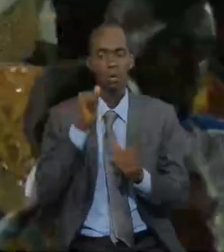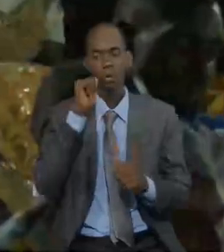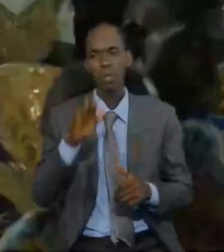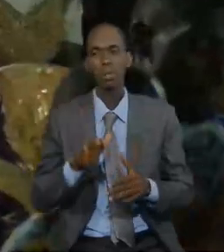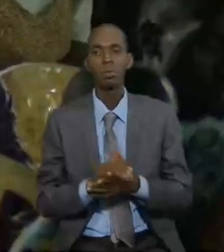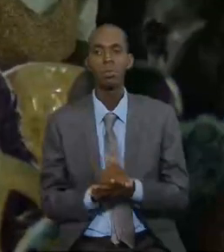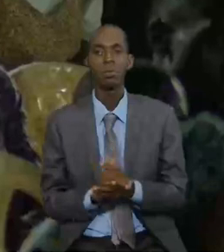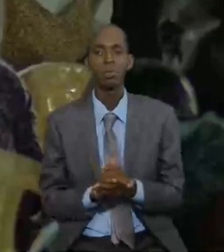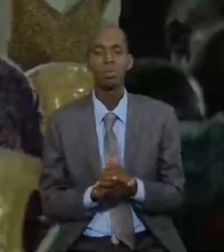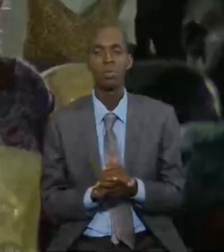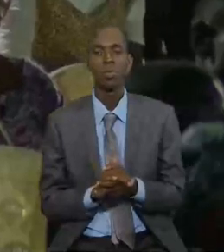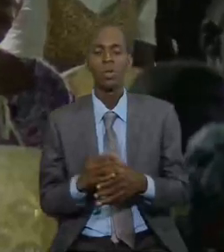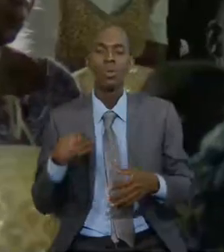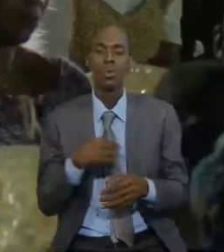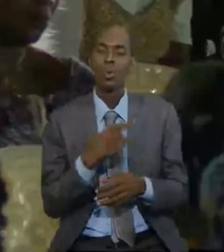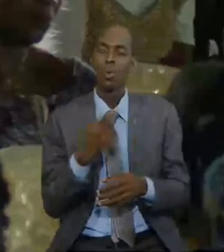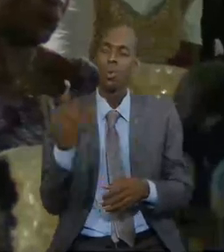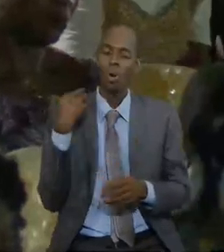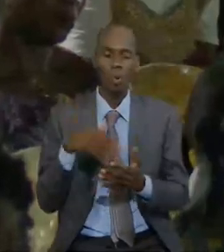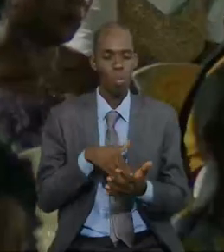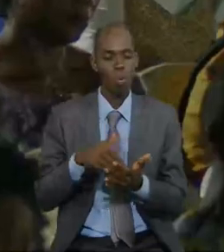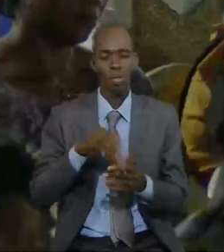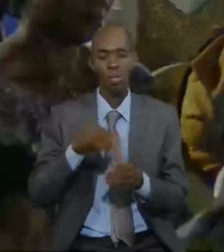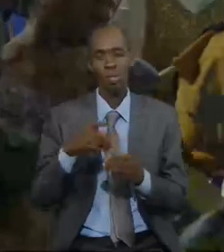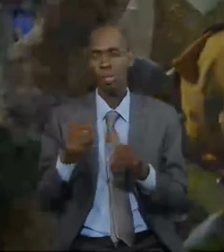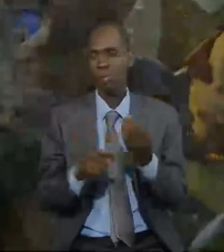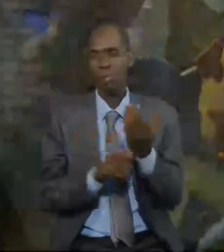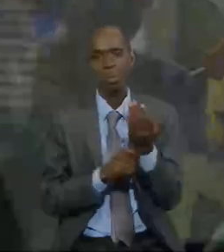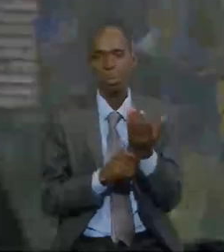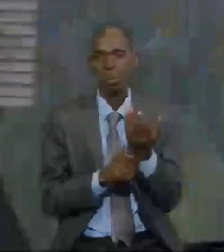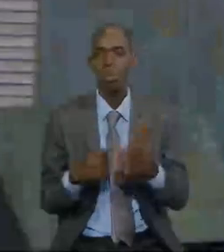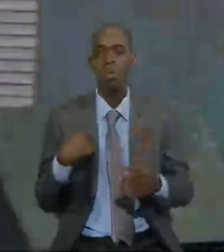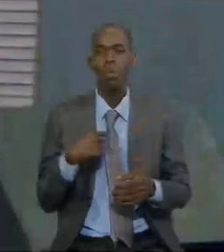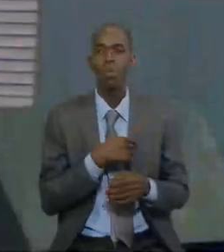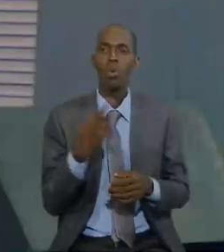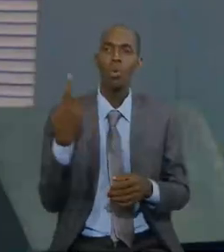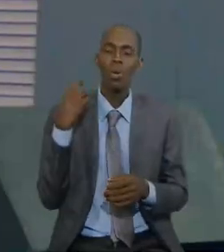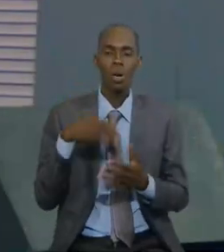femme vous êtes nous étions dans la chair